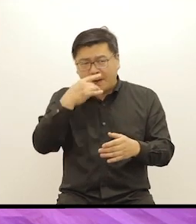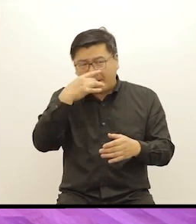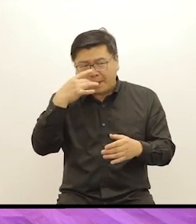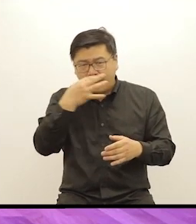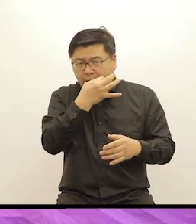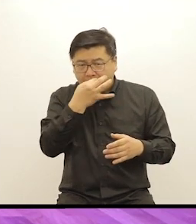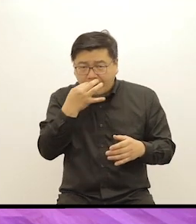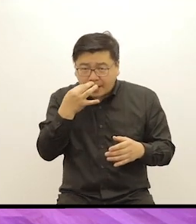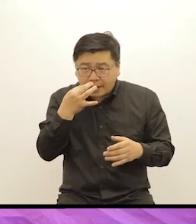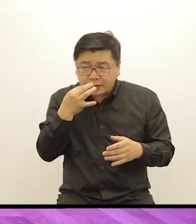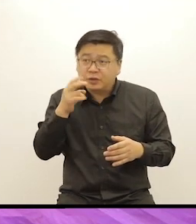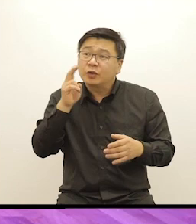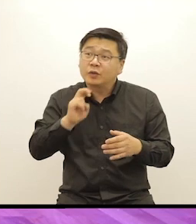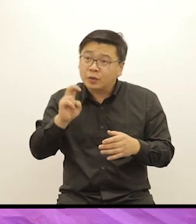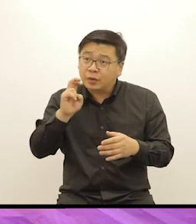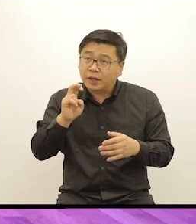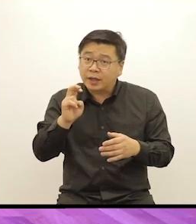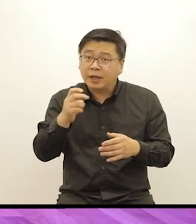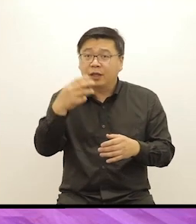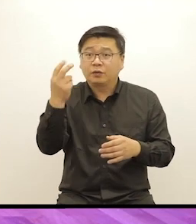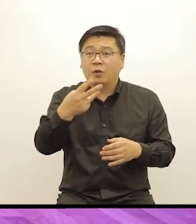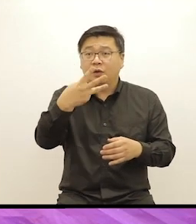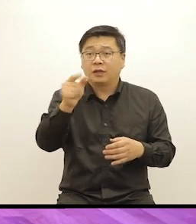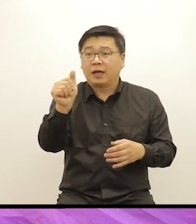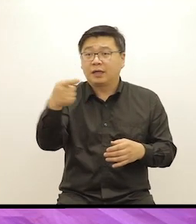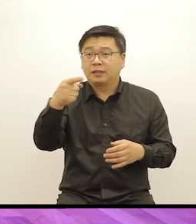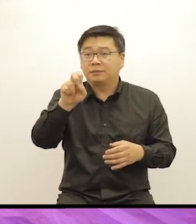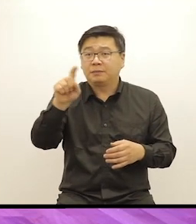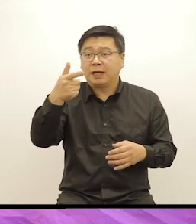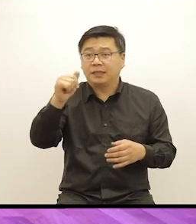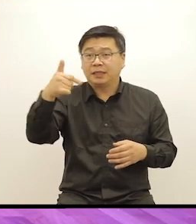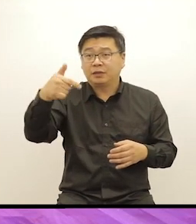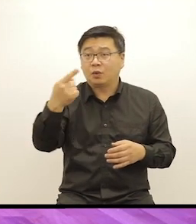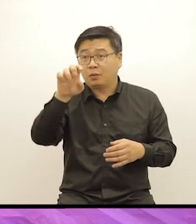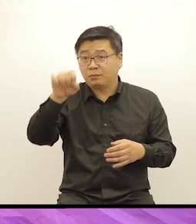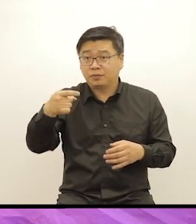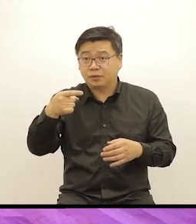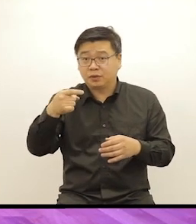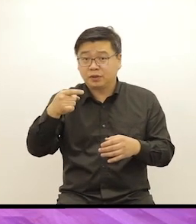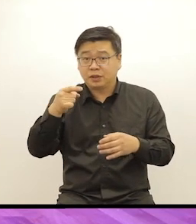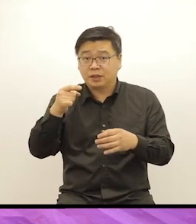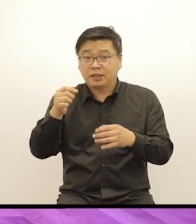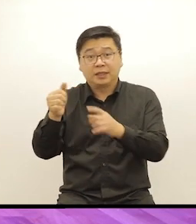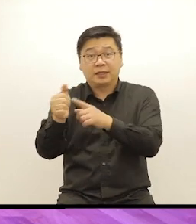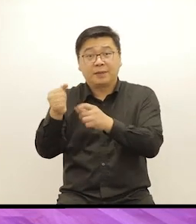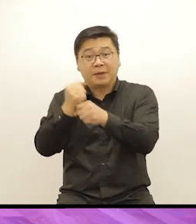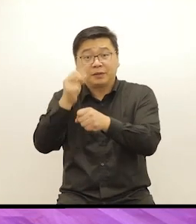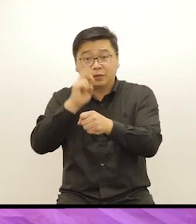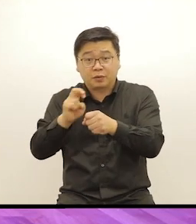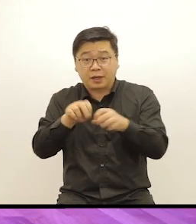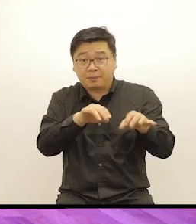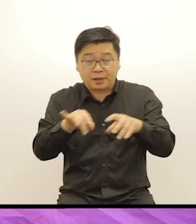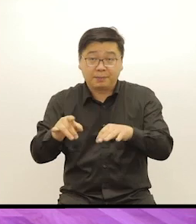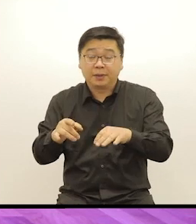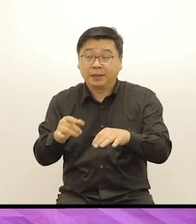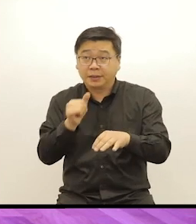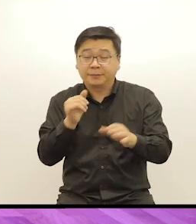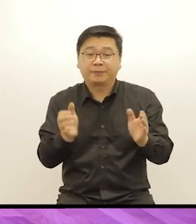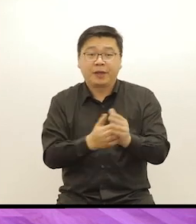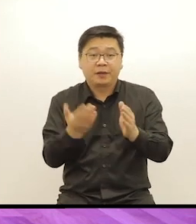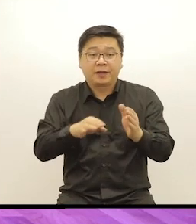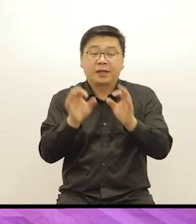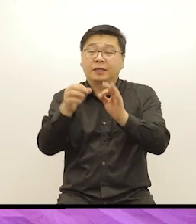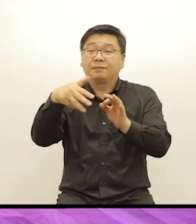흥미롭게 호기심을 갖고 있던 라흐마니노프와 마주했는데 근데 또 알고 보면은 김상원 피아니스트